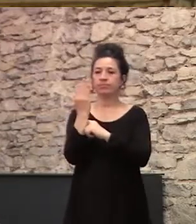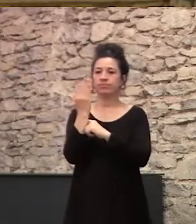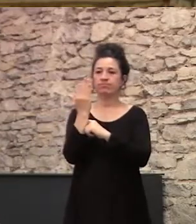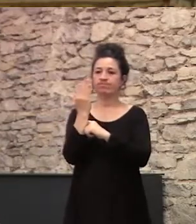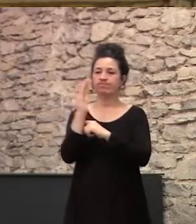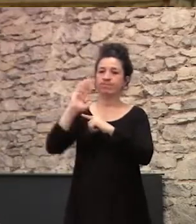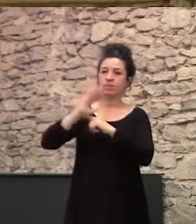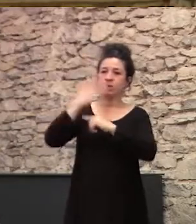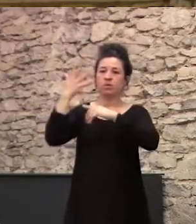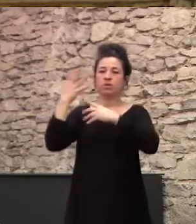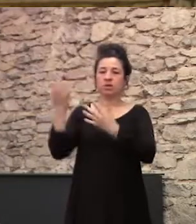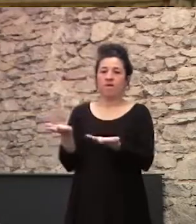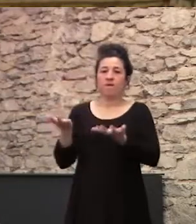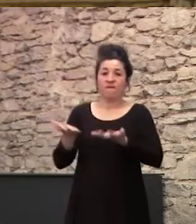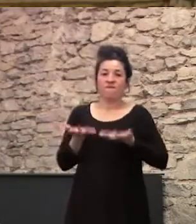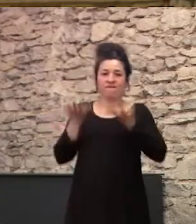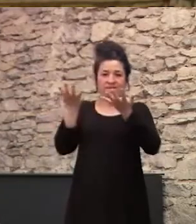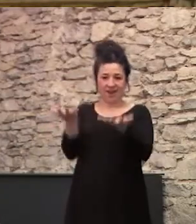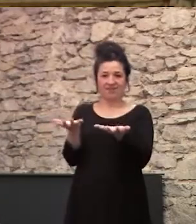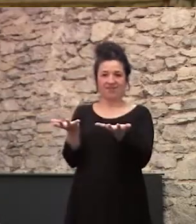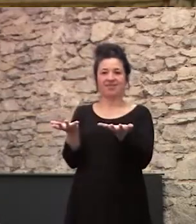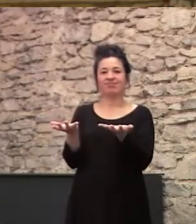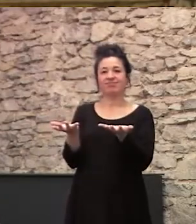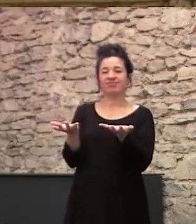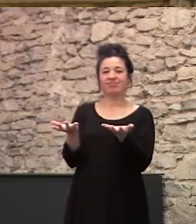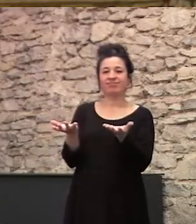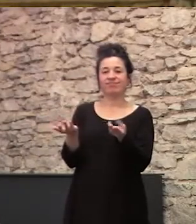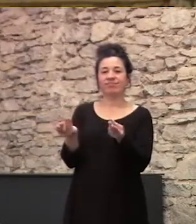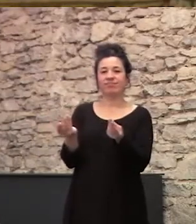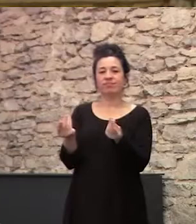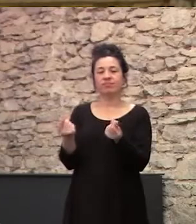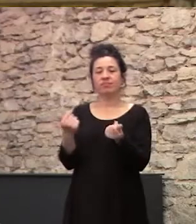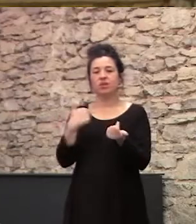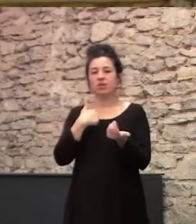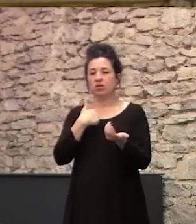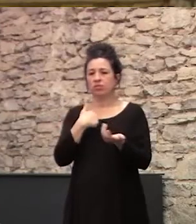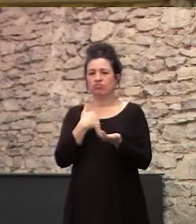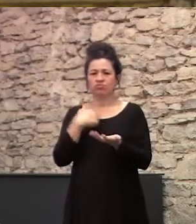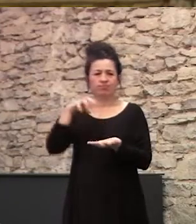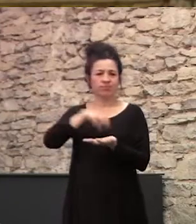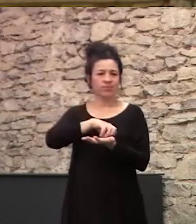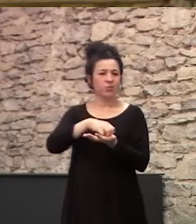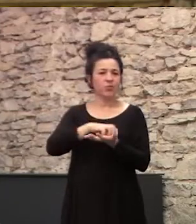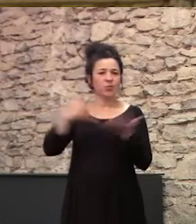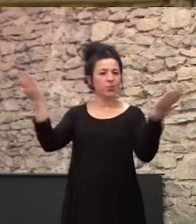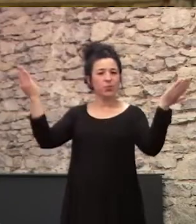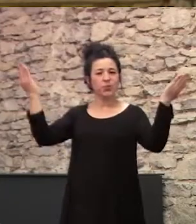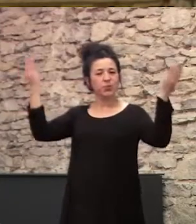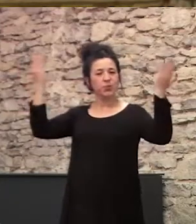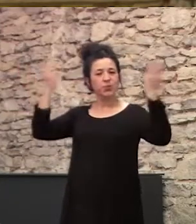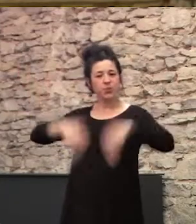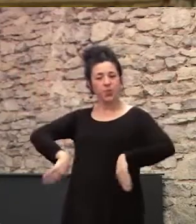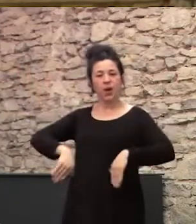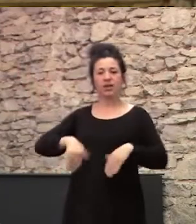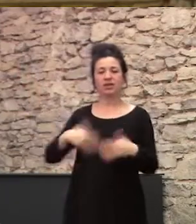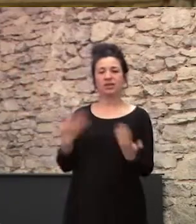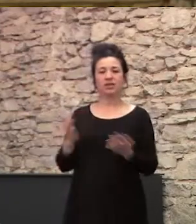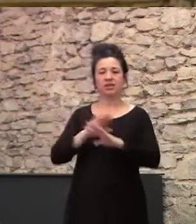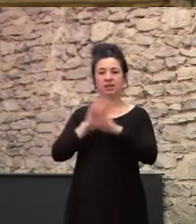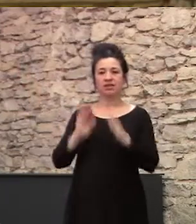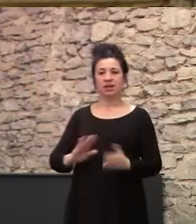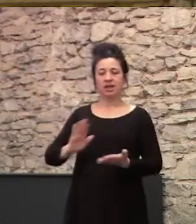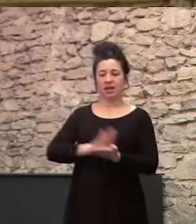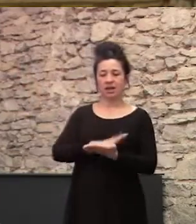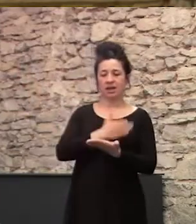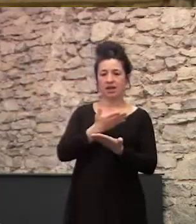eskaintza batzuk. Eta nik ez daukat dudarik izan itzulpen askenan ez geten gabe